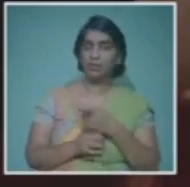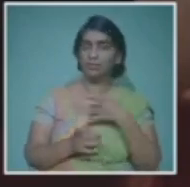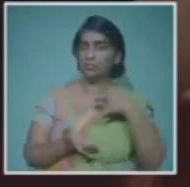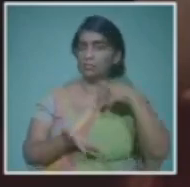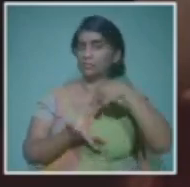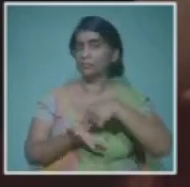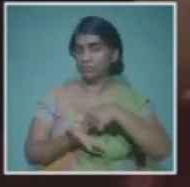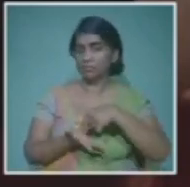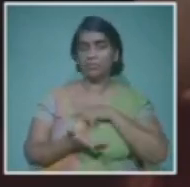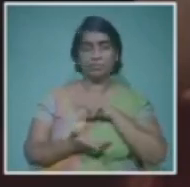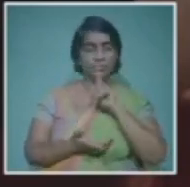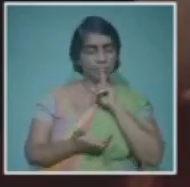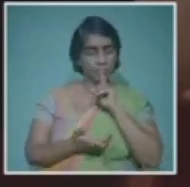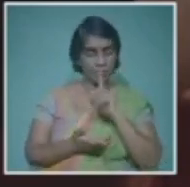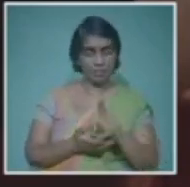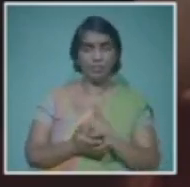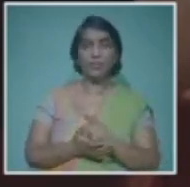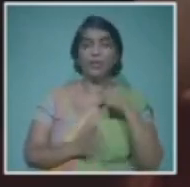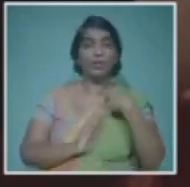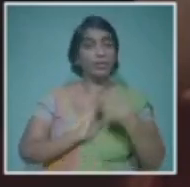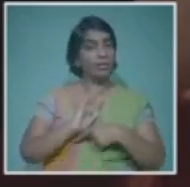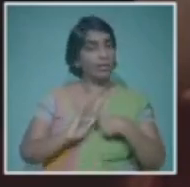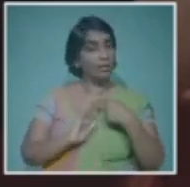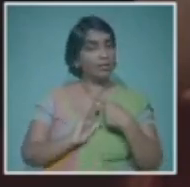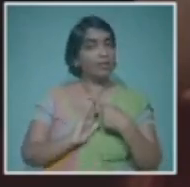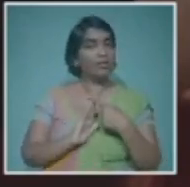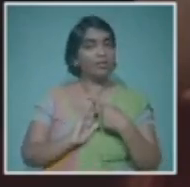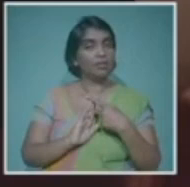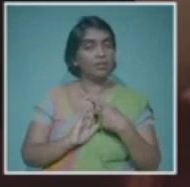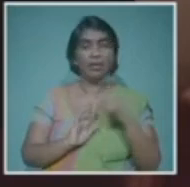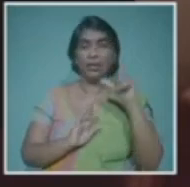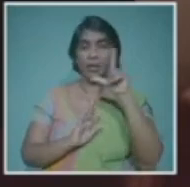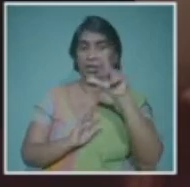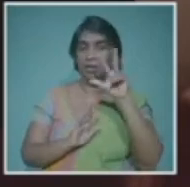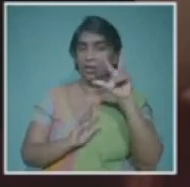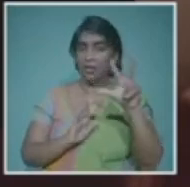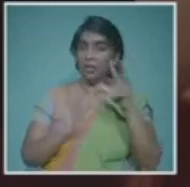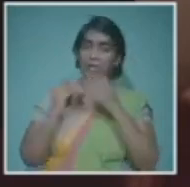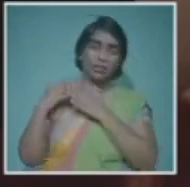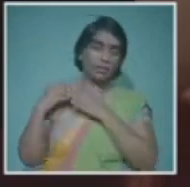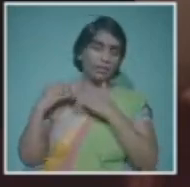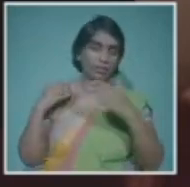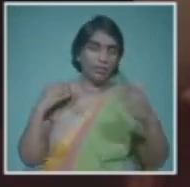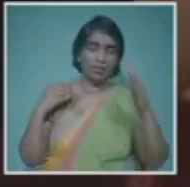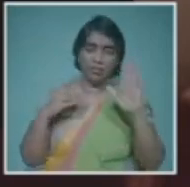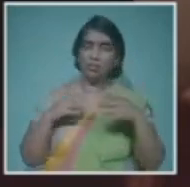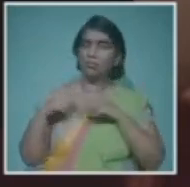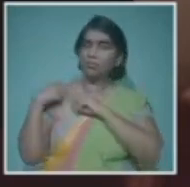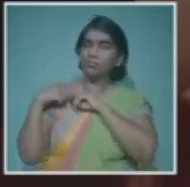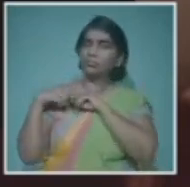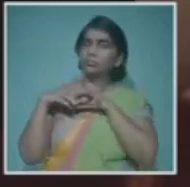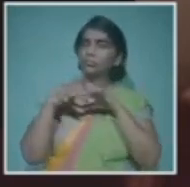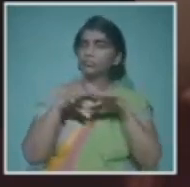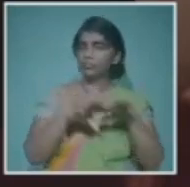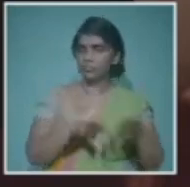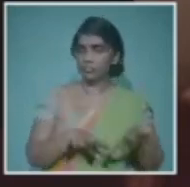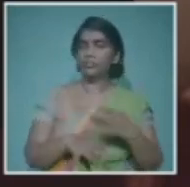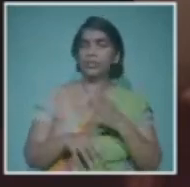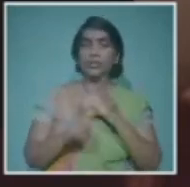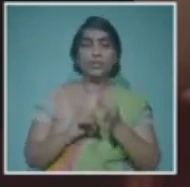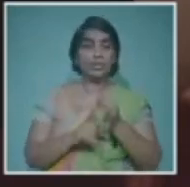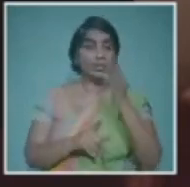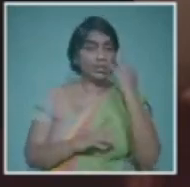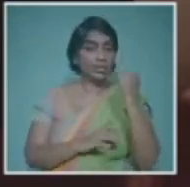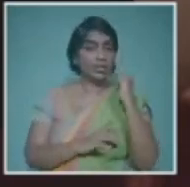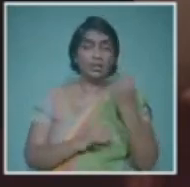සංදිස්ථානයක් බවට පත් වුණේ මේ රටේ 78 සිට ගලාගෙන ආපු විධායක